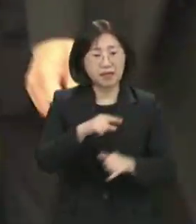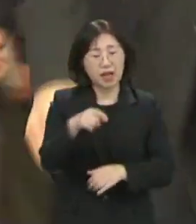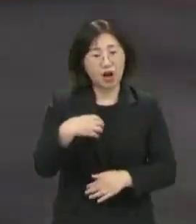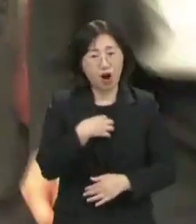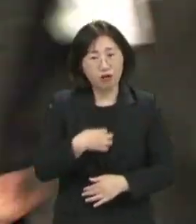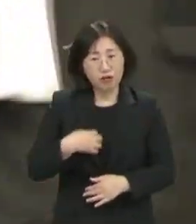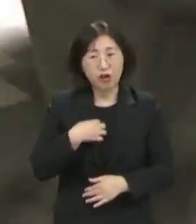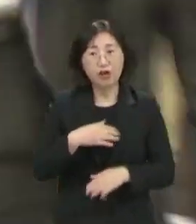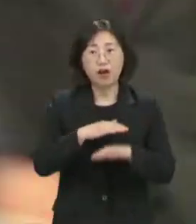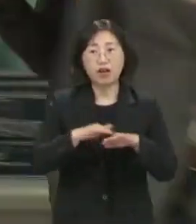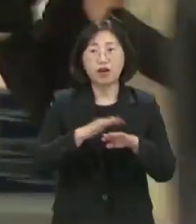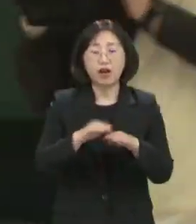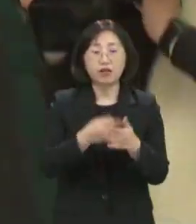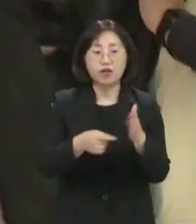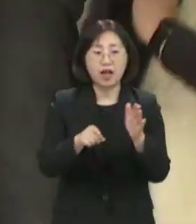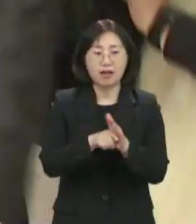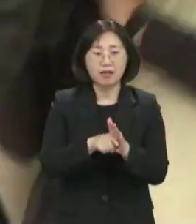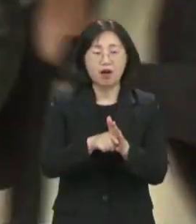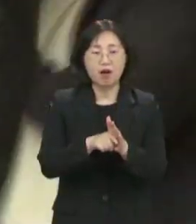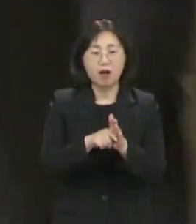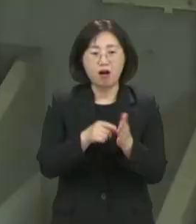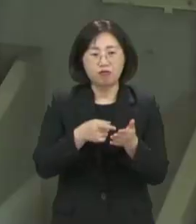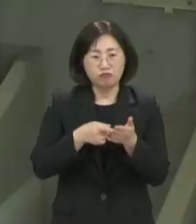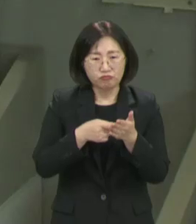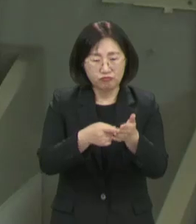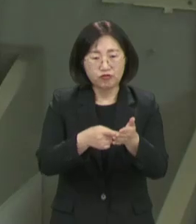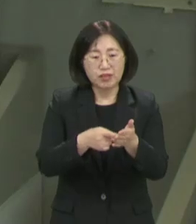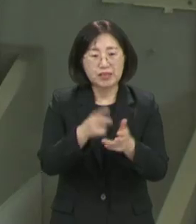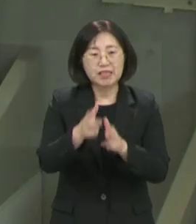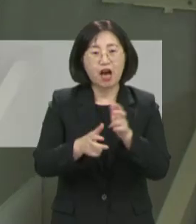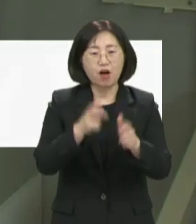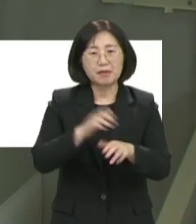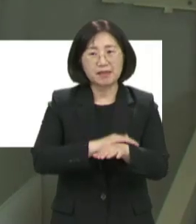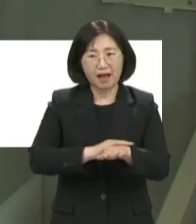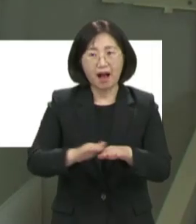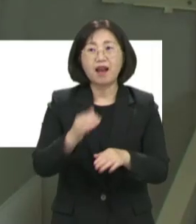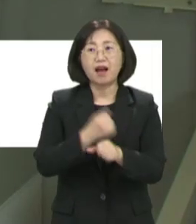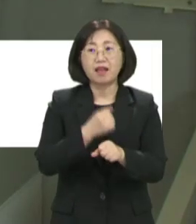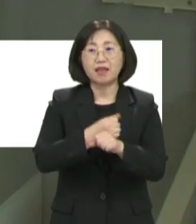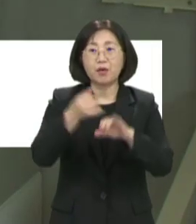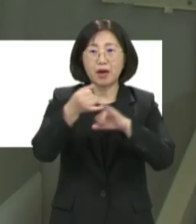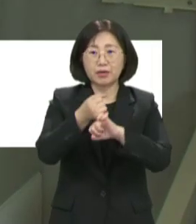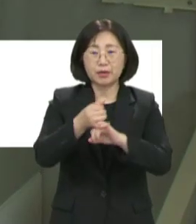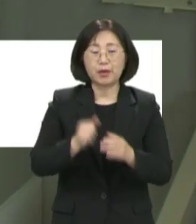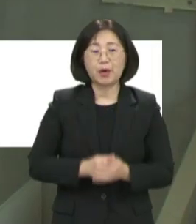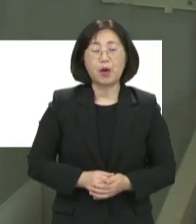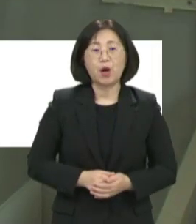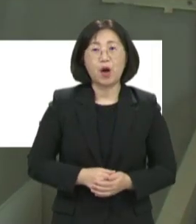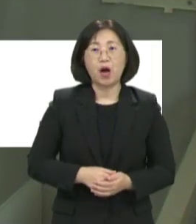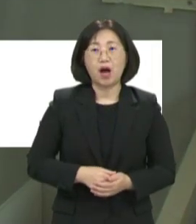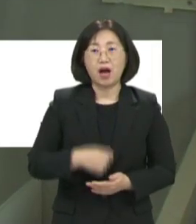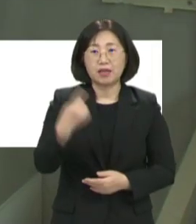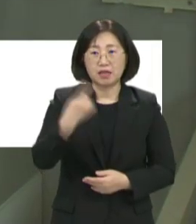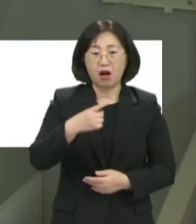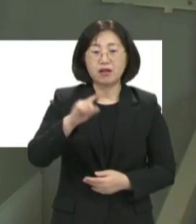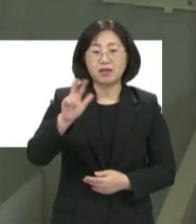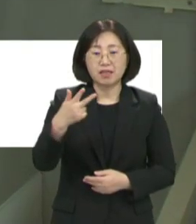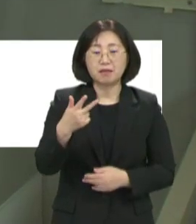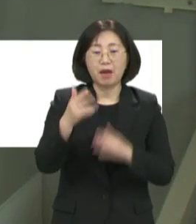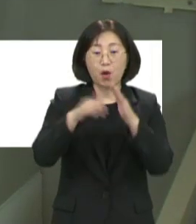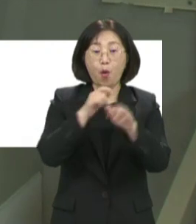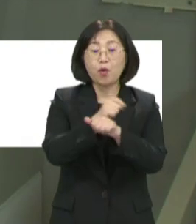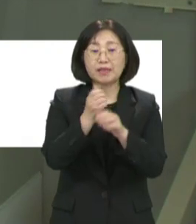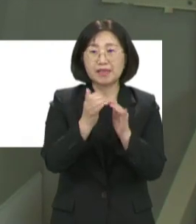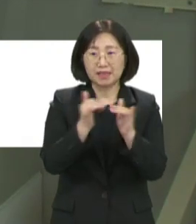수 있도록 차질 없는 시정을 약속했습니다. 저희 아산시 1,700여 공직자는